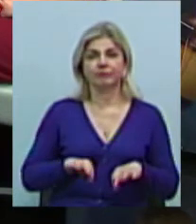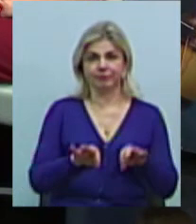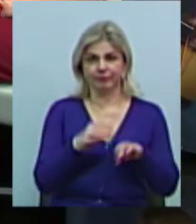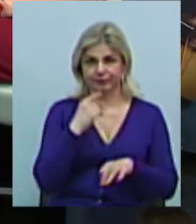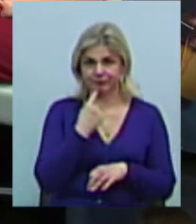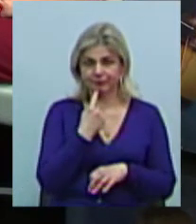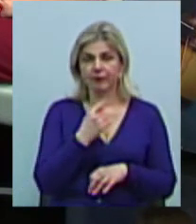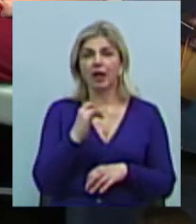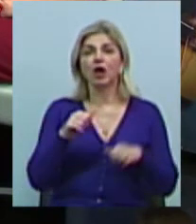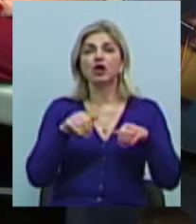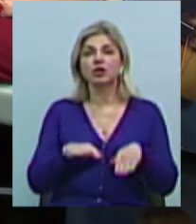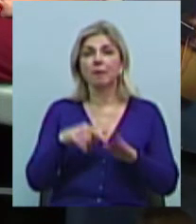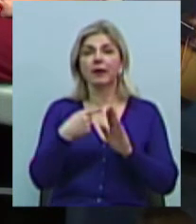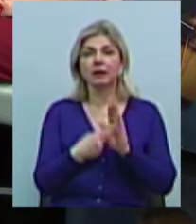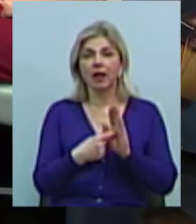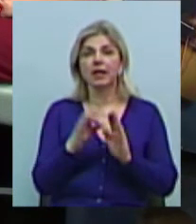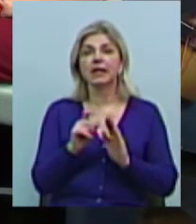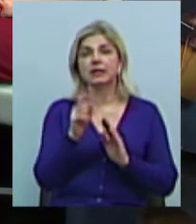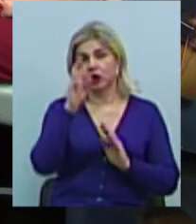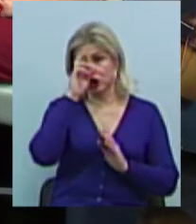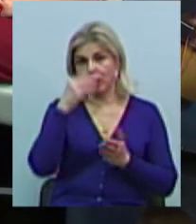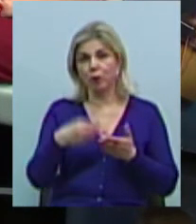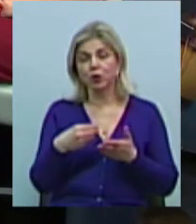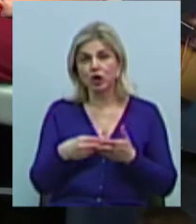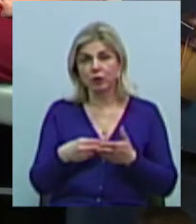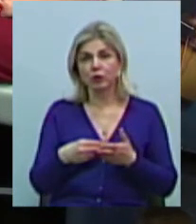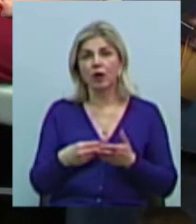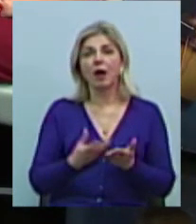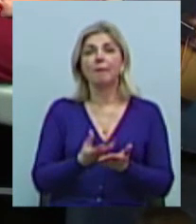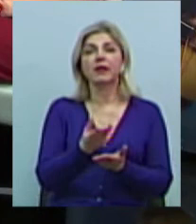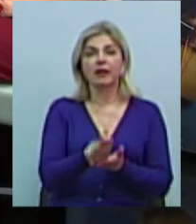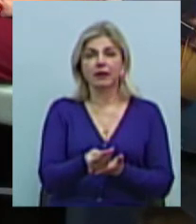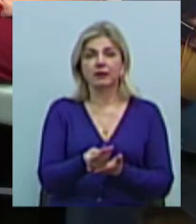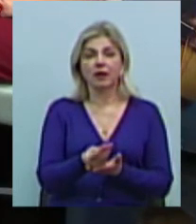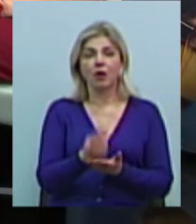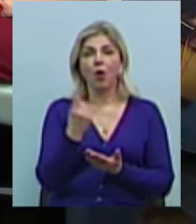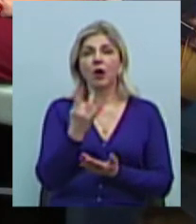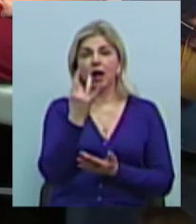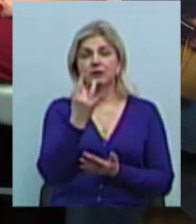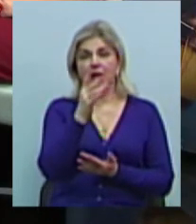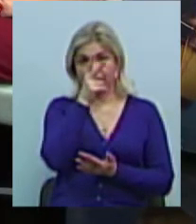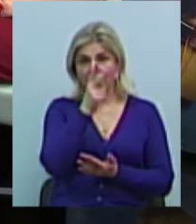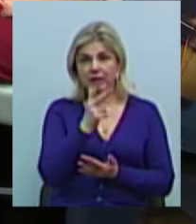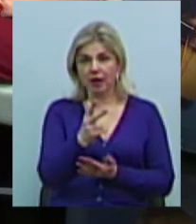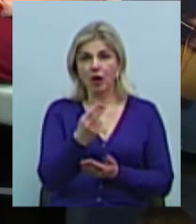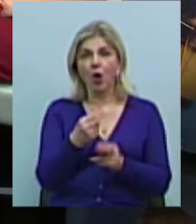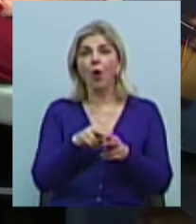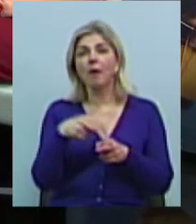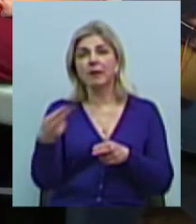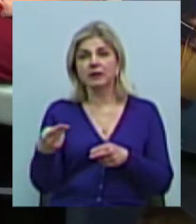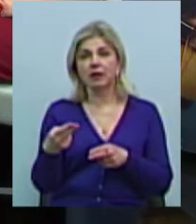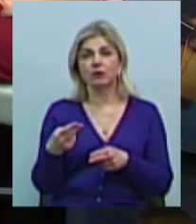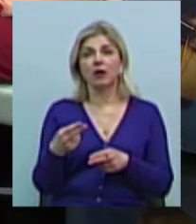вирішується питання, щоб з державного бюджету платити раз в квартал компенсацію за такий